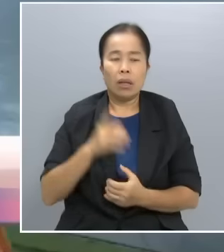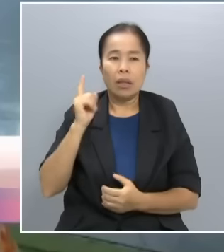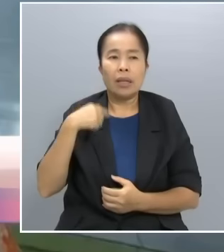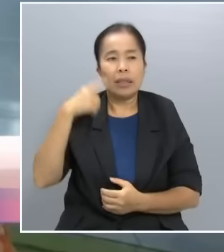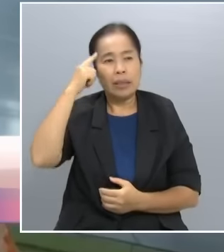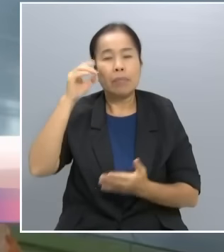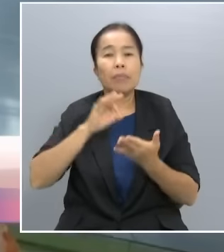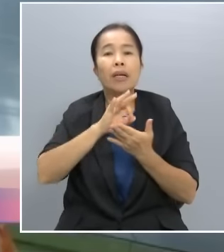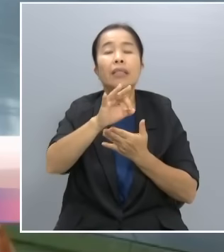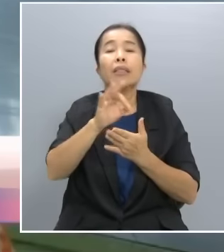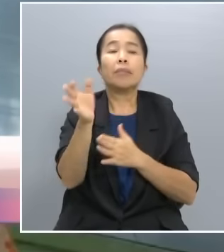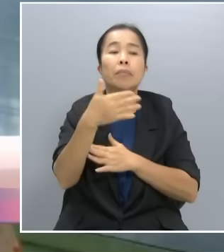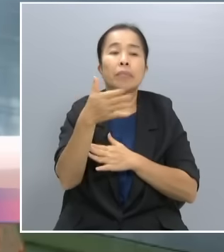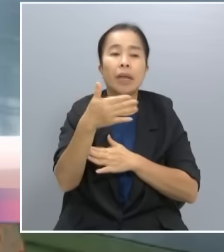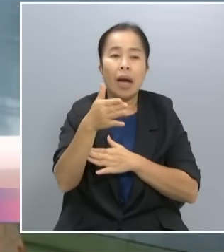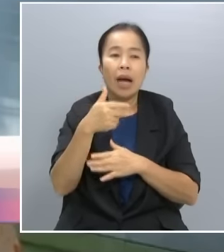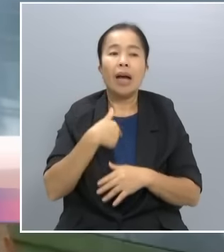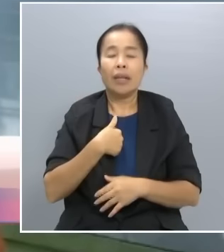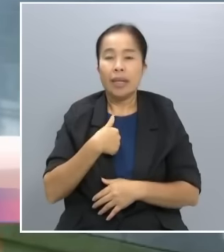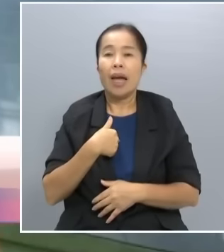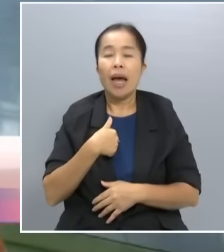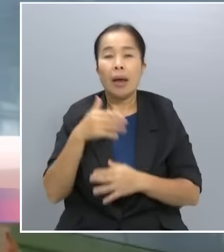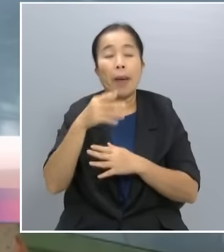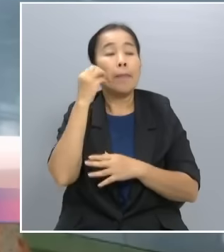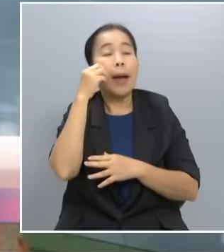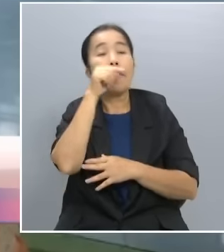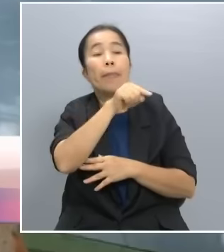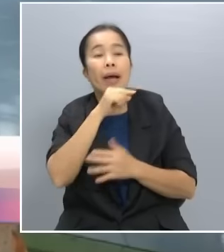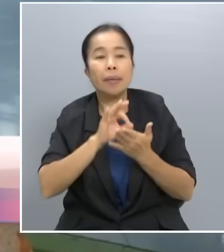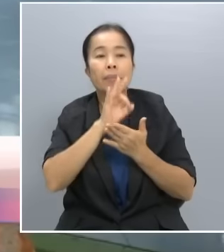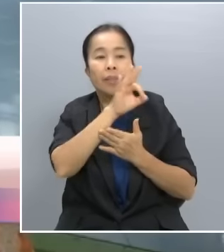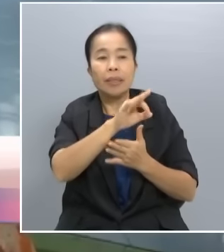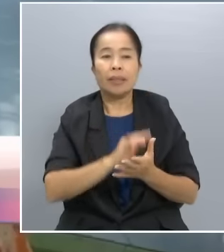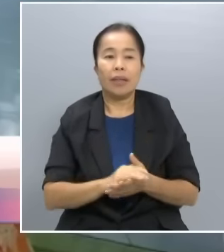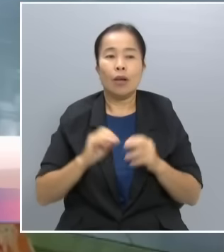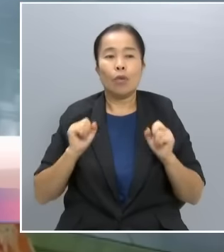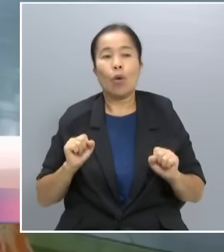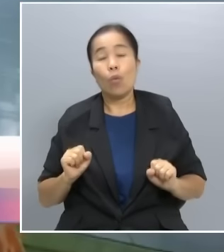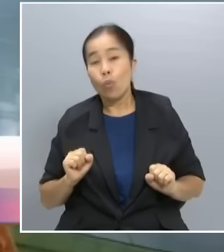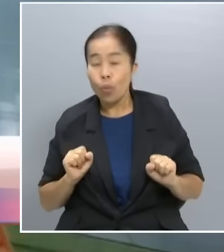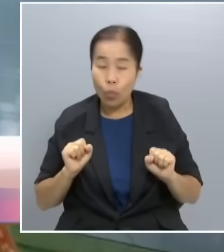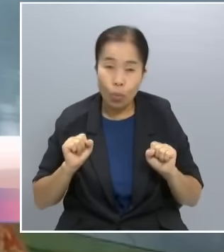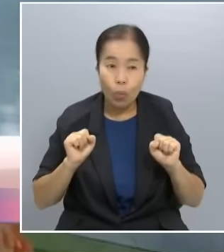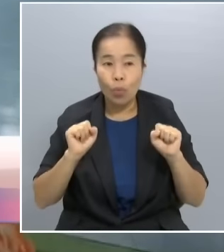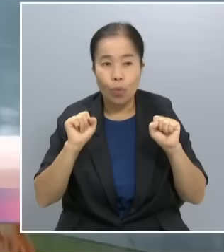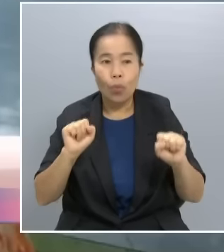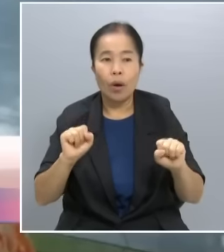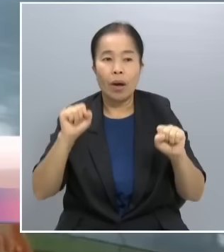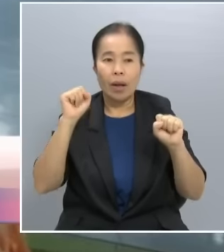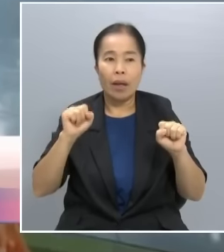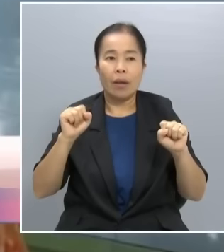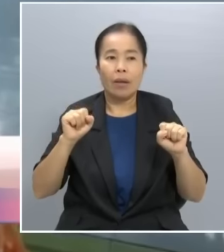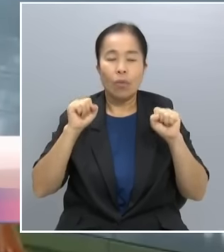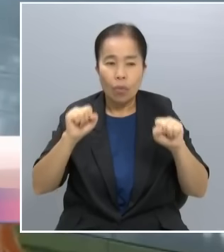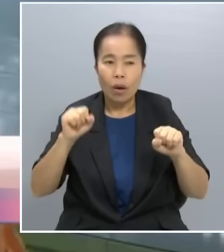นี่ยย้ายมือมั่นย้ายมาซื้อป่าบ้านนั่นแหละทีแล้วออกอย่างนี้แล้วมันผู้นั้นไปเอารถเข